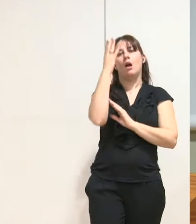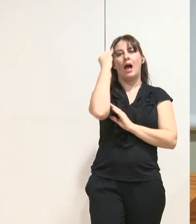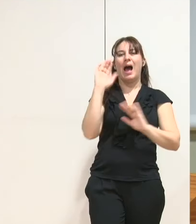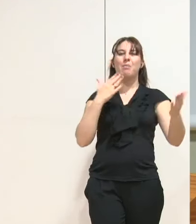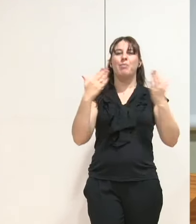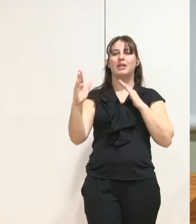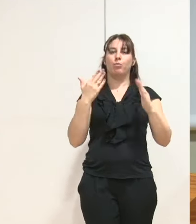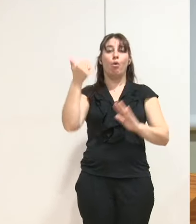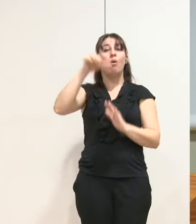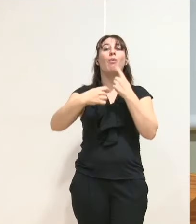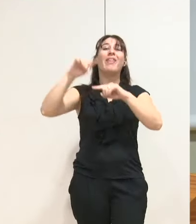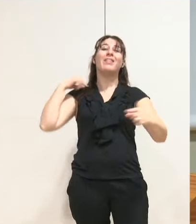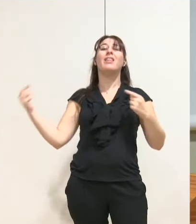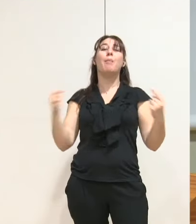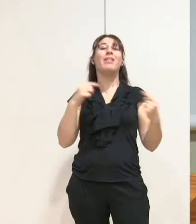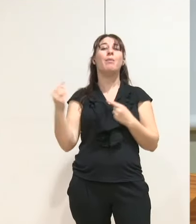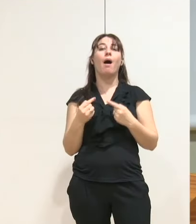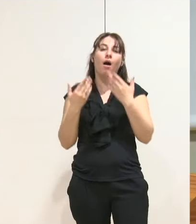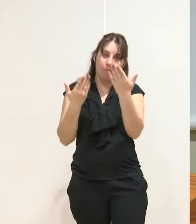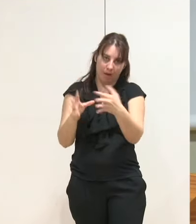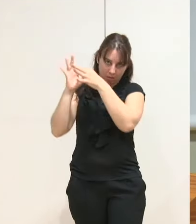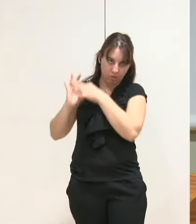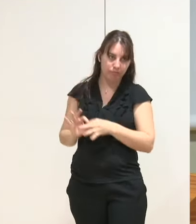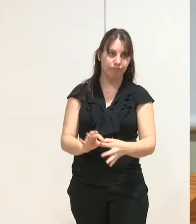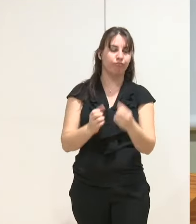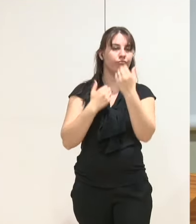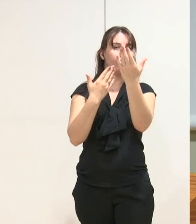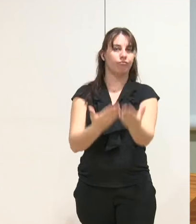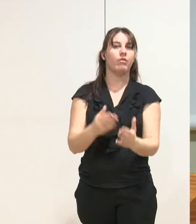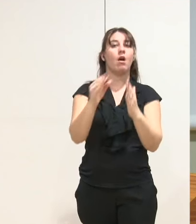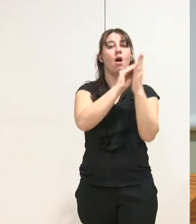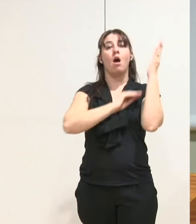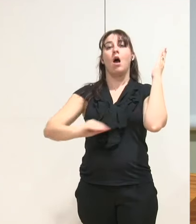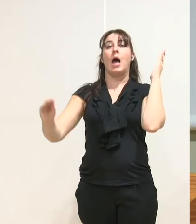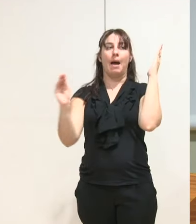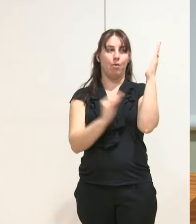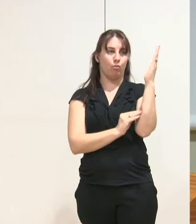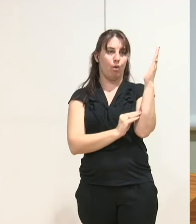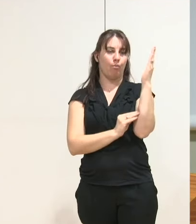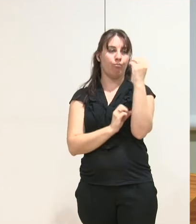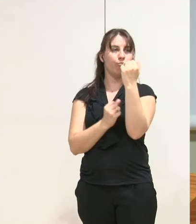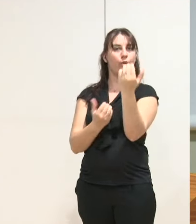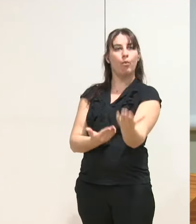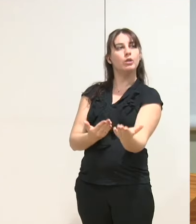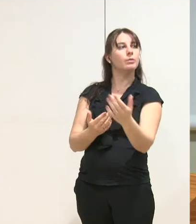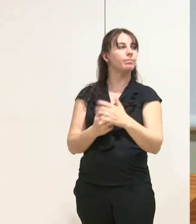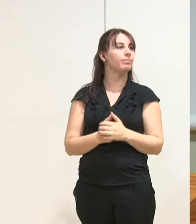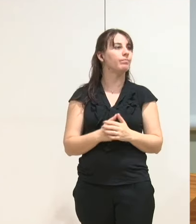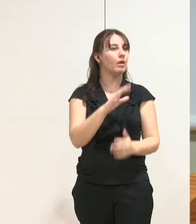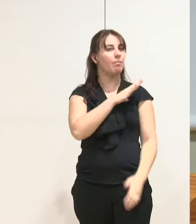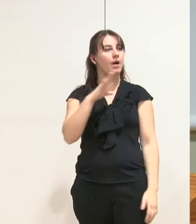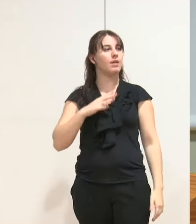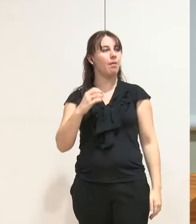que nous avons eu le mois dernier et il y a un amendement madame